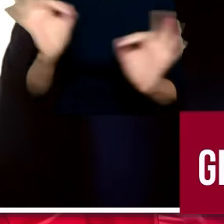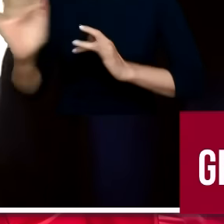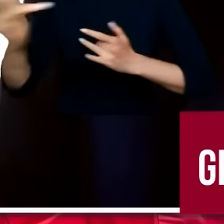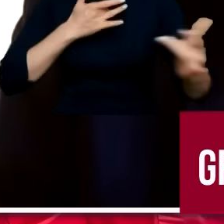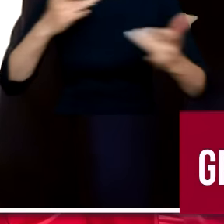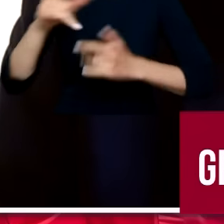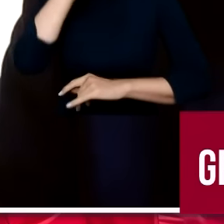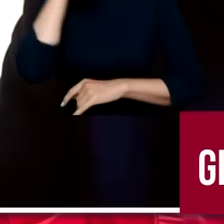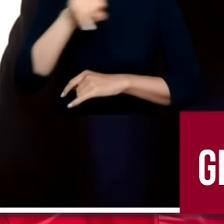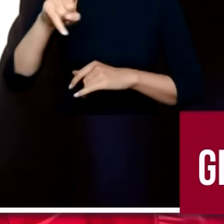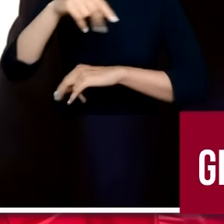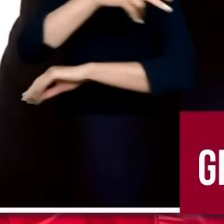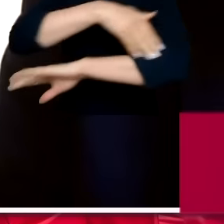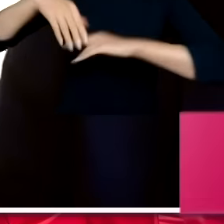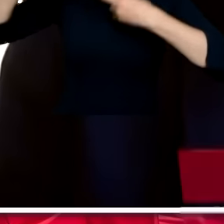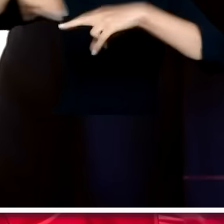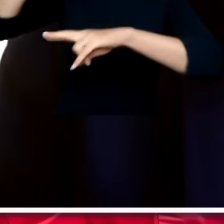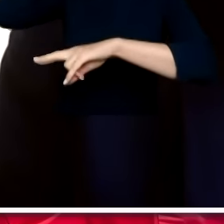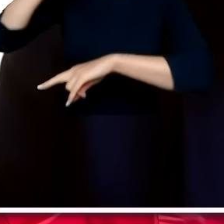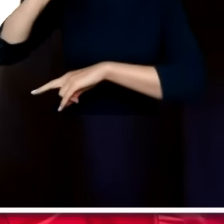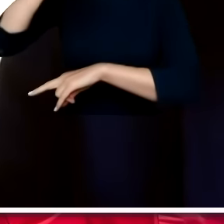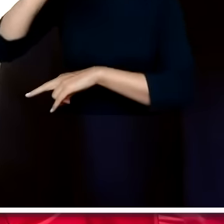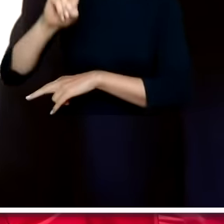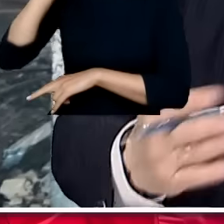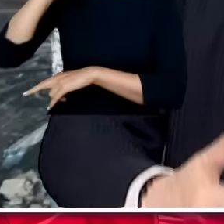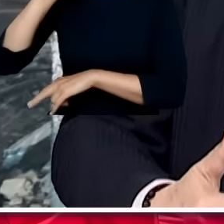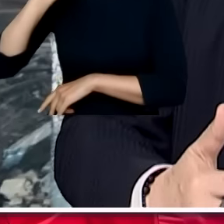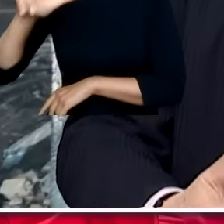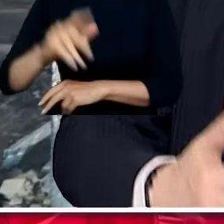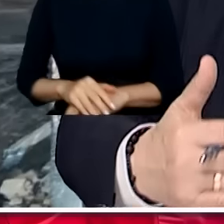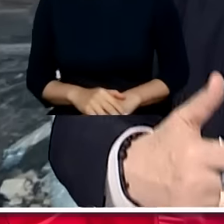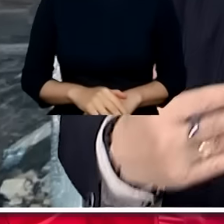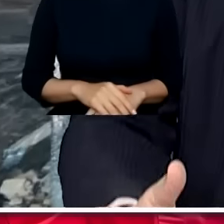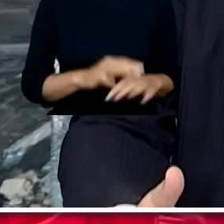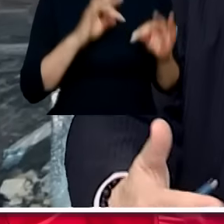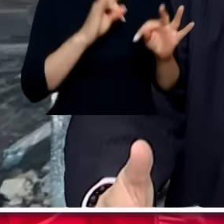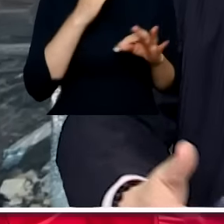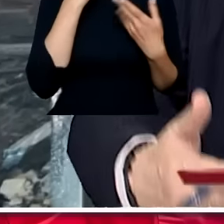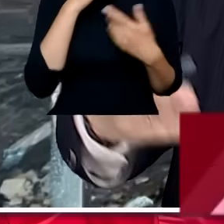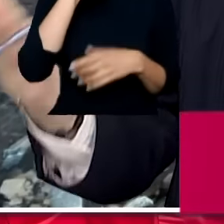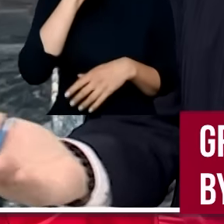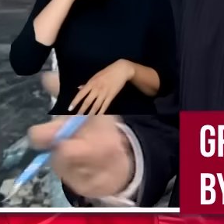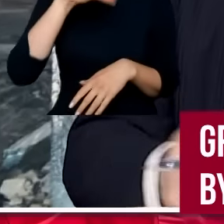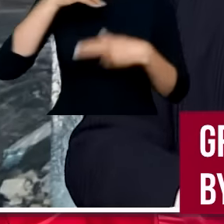paki to taka okrutność znc są redaktorze zawrócenia pusb nie ma są